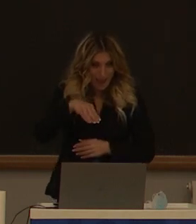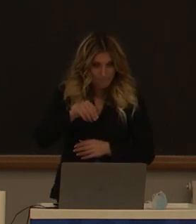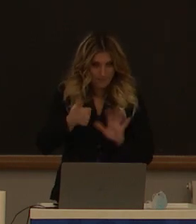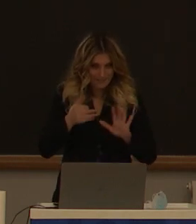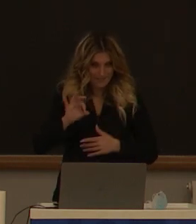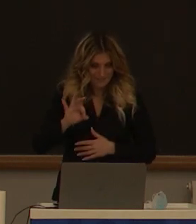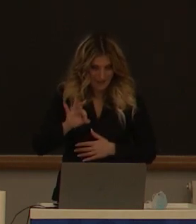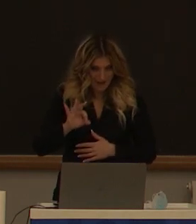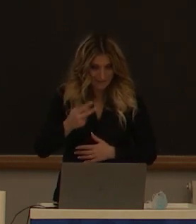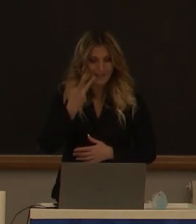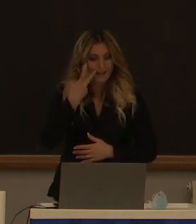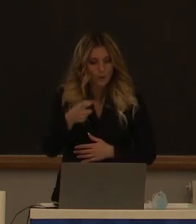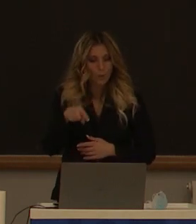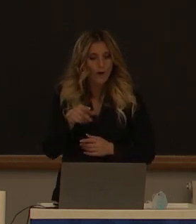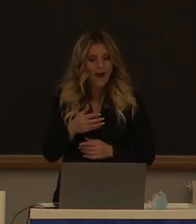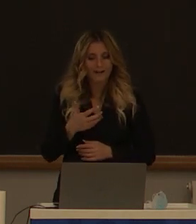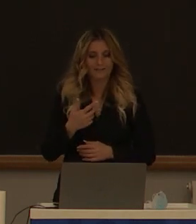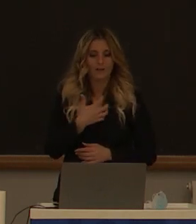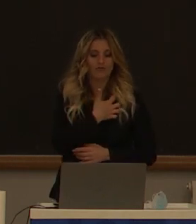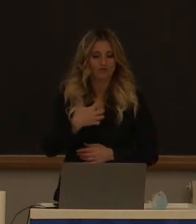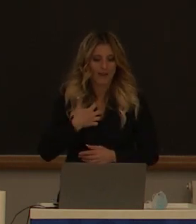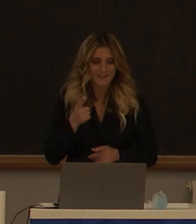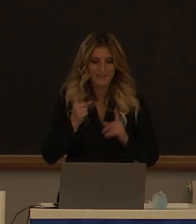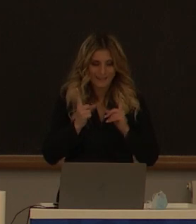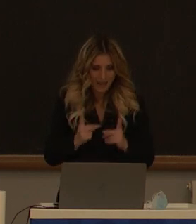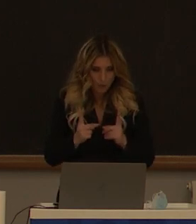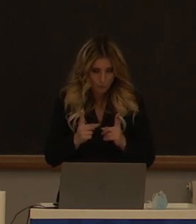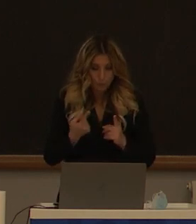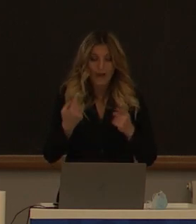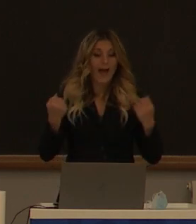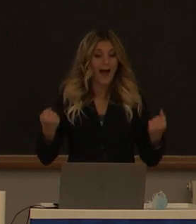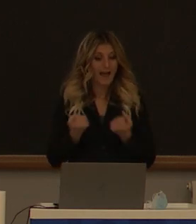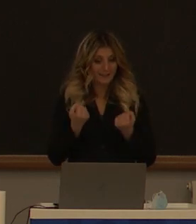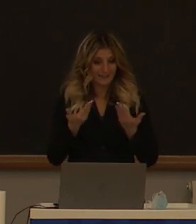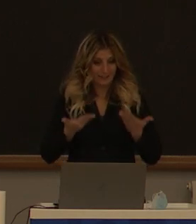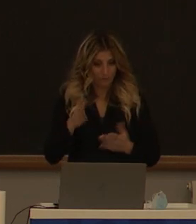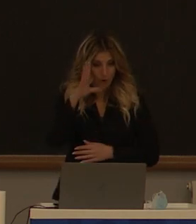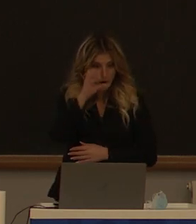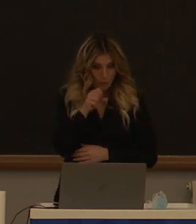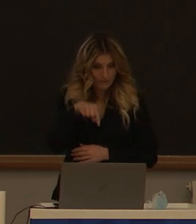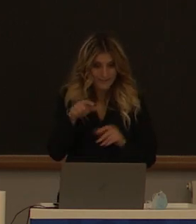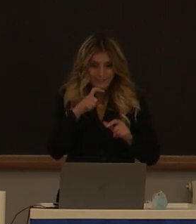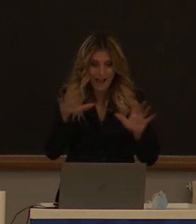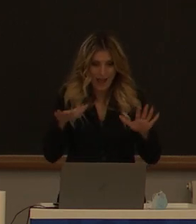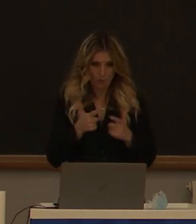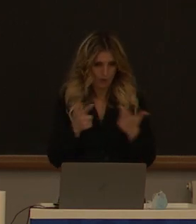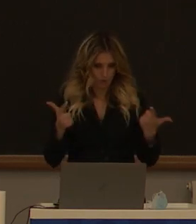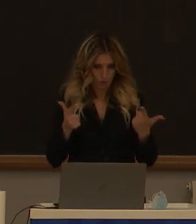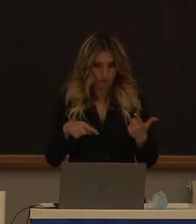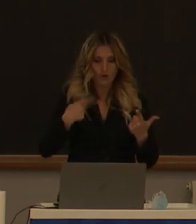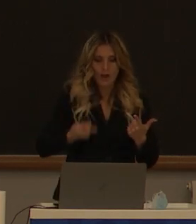nell'LM60, ovvero le lauree magistrali in scienze della natura, che non sono attive all'Università dell'Aquila, e le classi